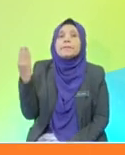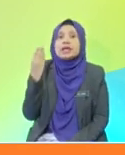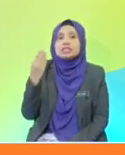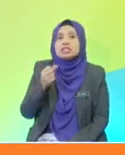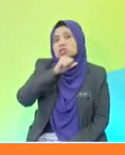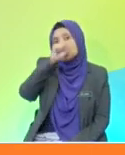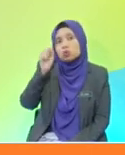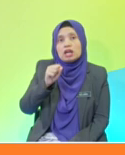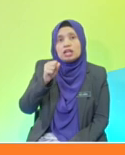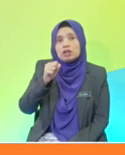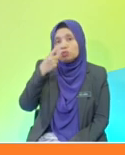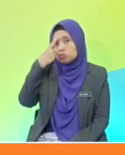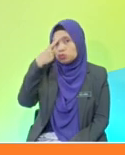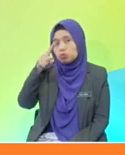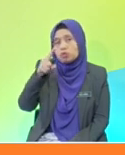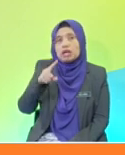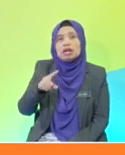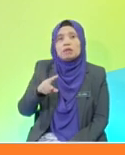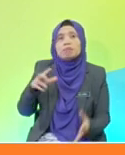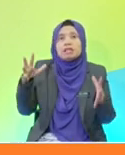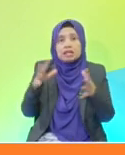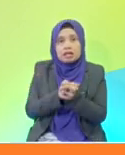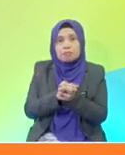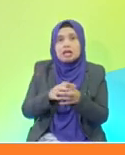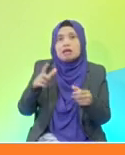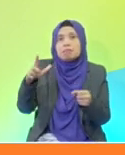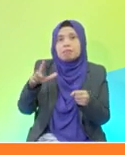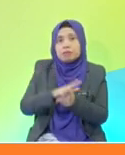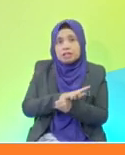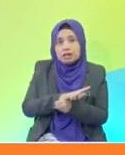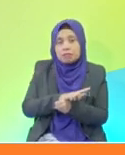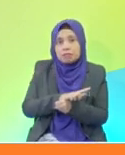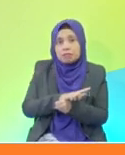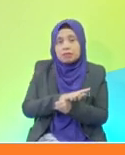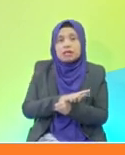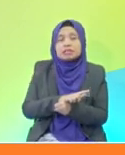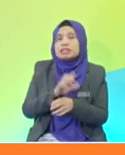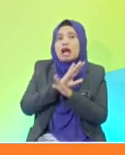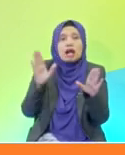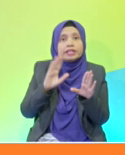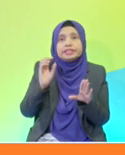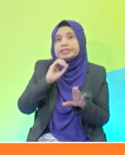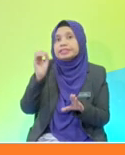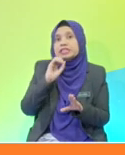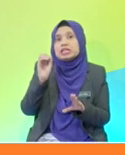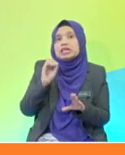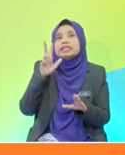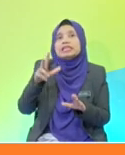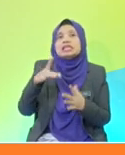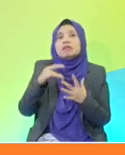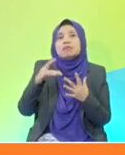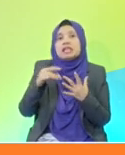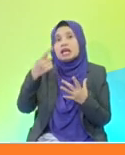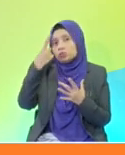soalan untuk nikah gabungan pelengkap dia tidak lagi melibatkan tiga pilihan untuk